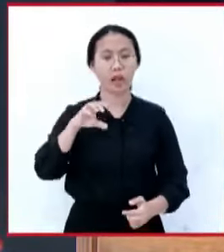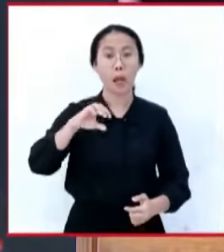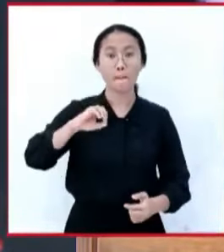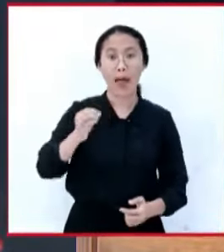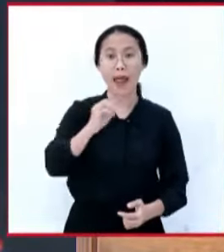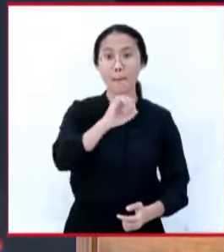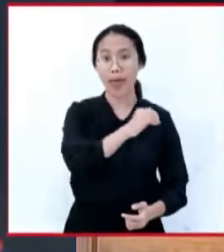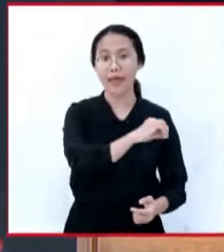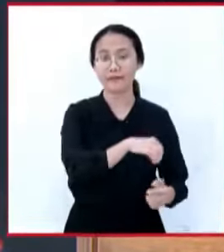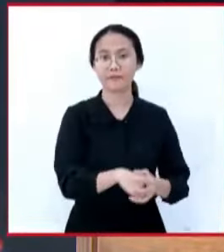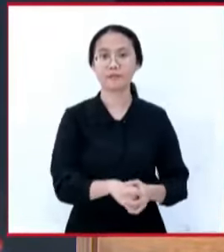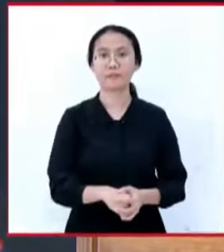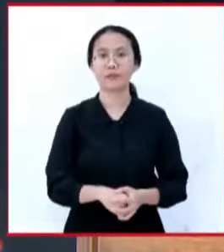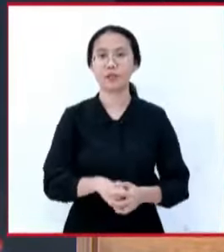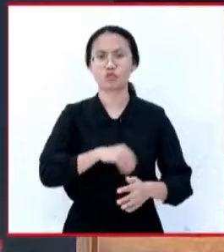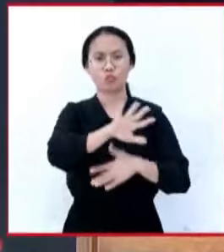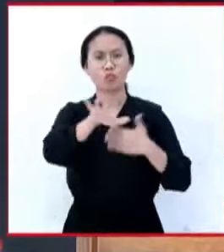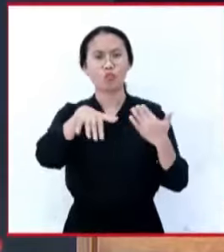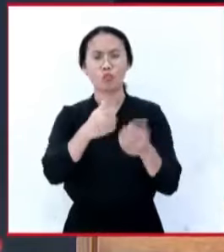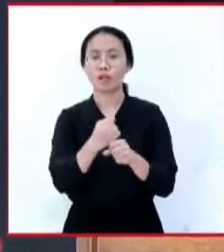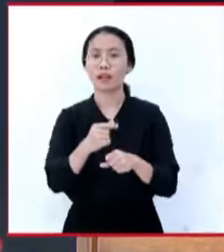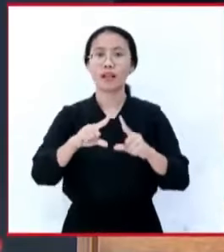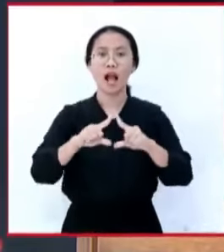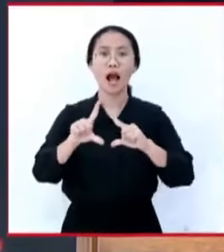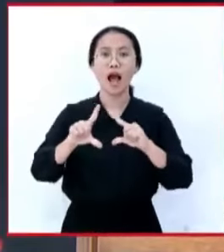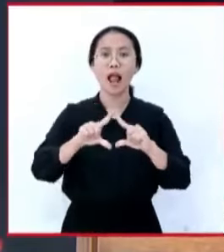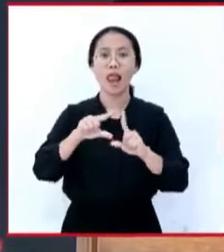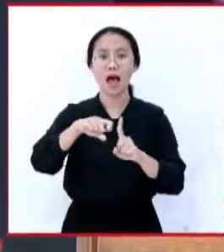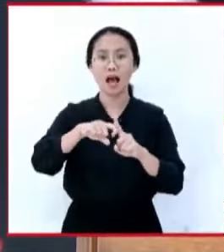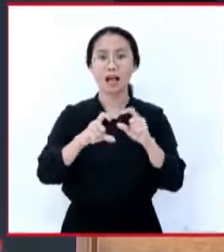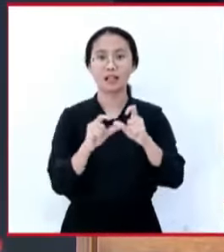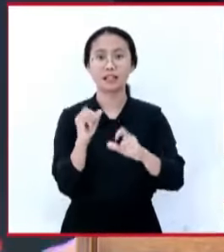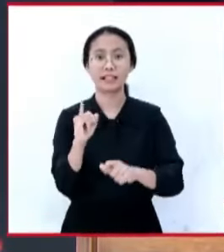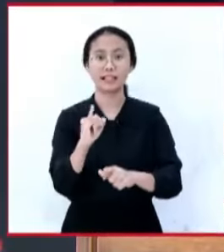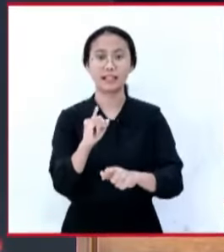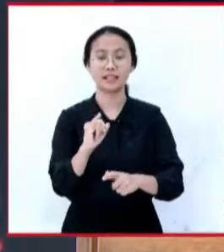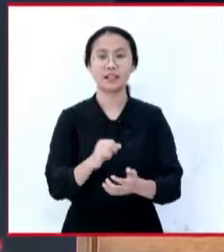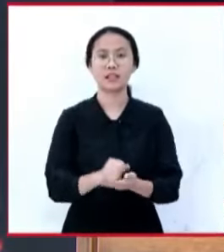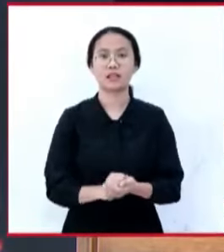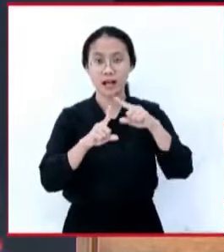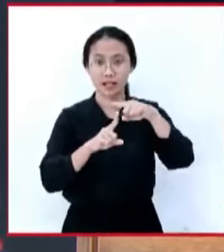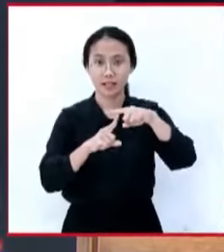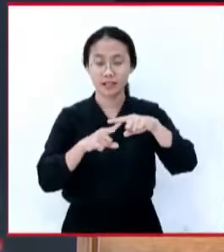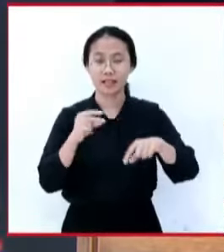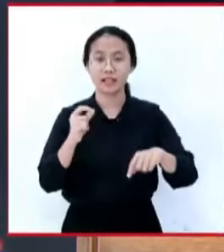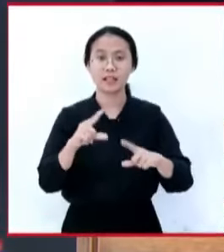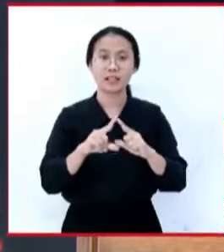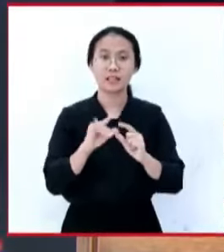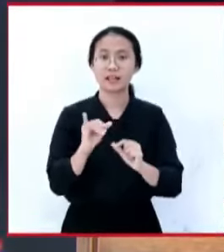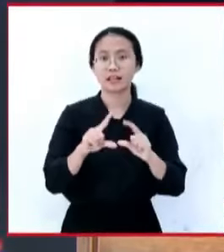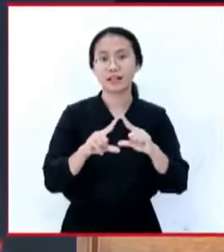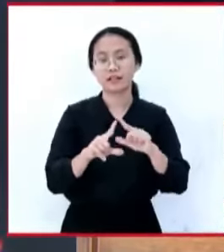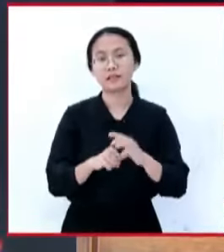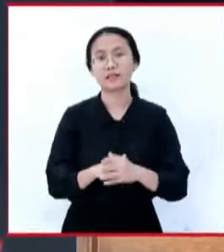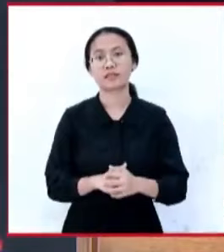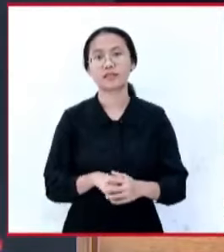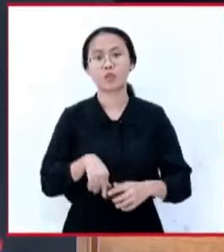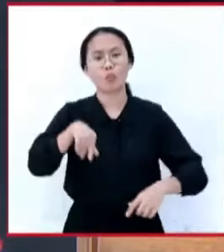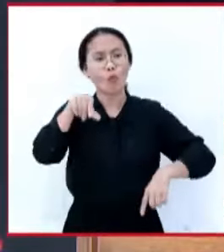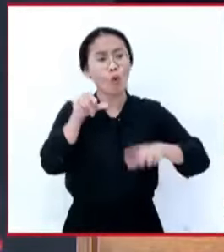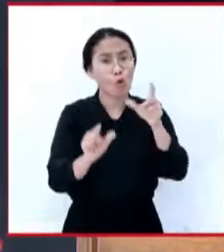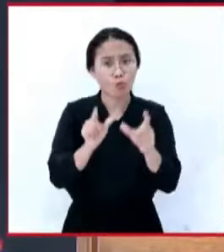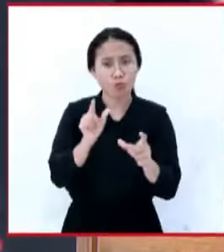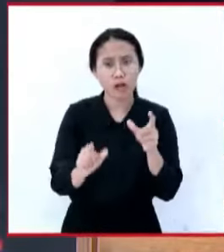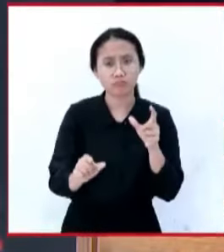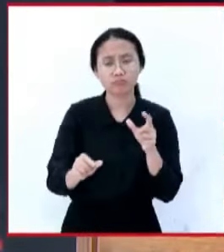seluruh galaksi yang bisa didatangi bahkan seluruh jagat raya ini orang tetap tidak bisa menemukan